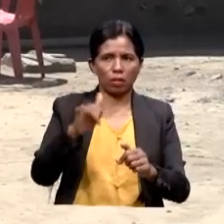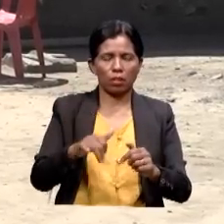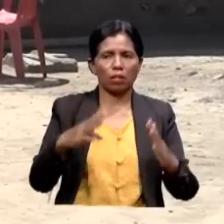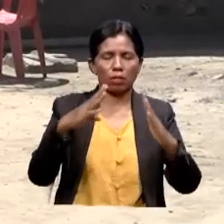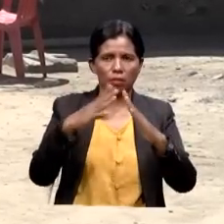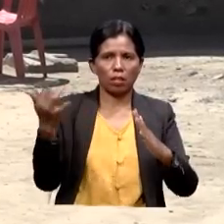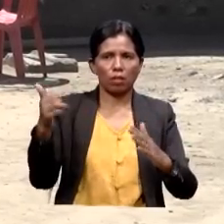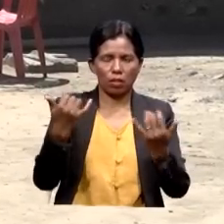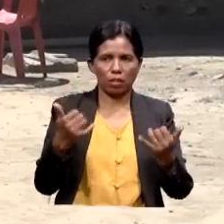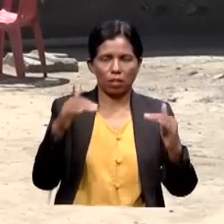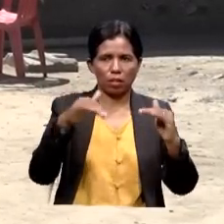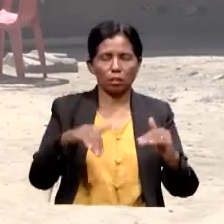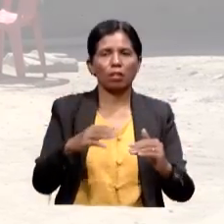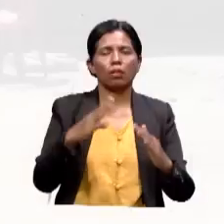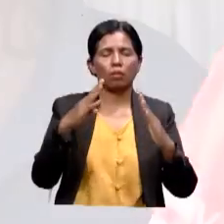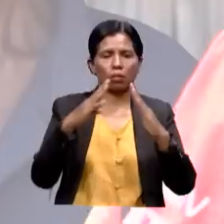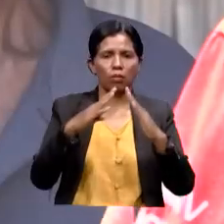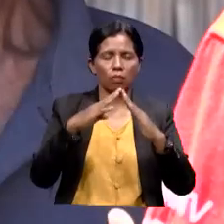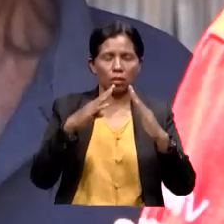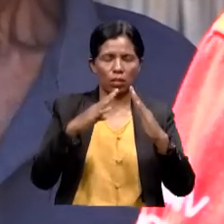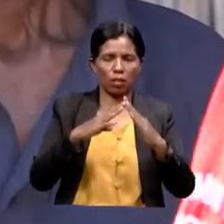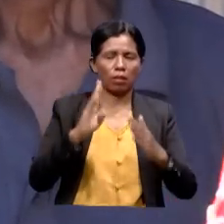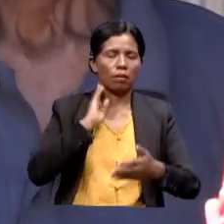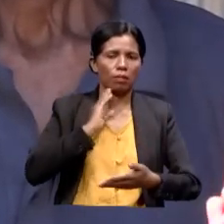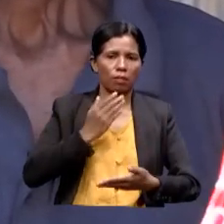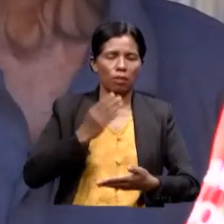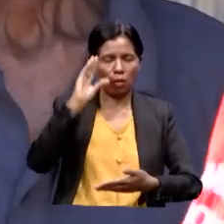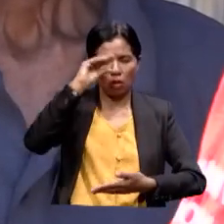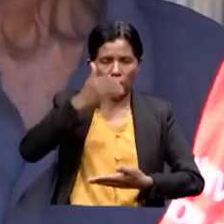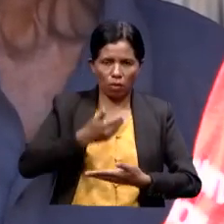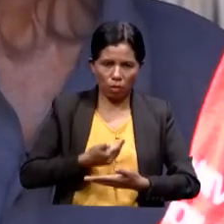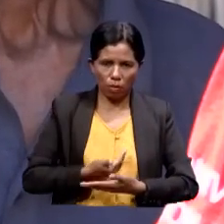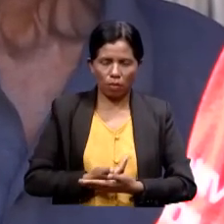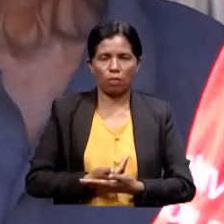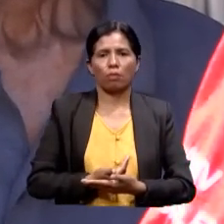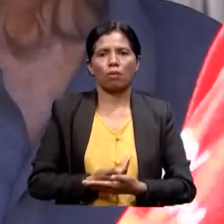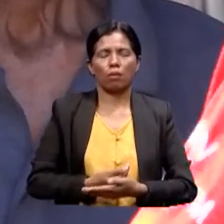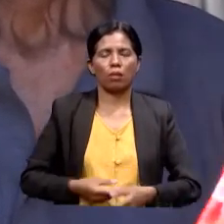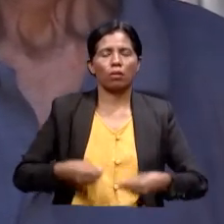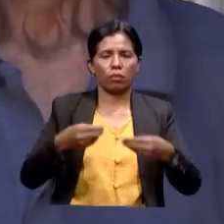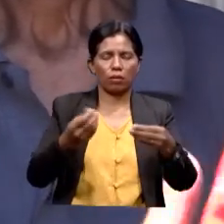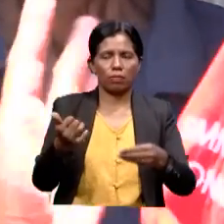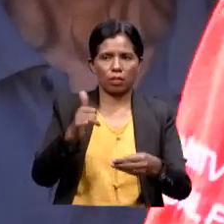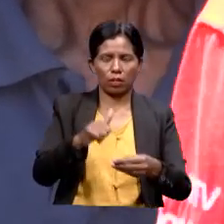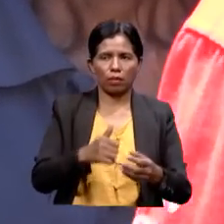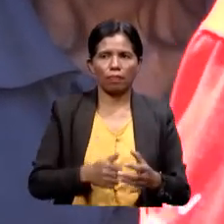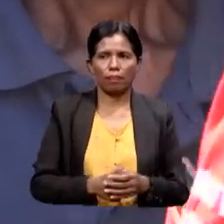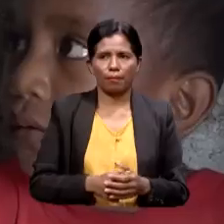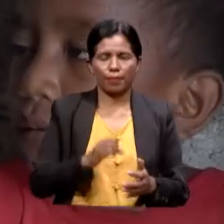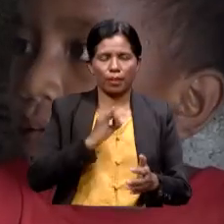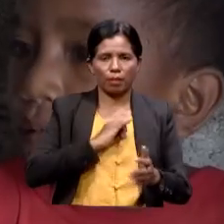horik ba uma ne be o mane iku matebian joking ataide husi kela basira au hetan de